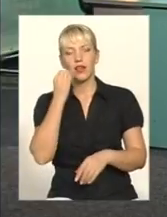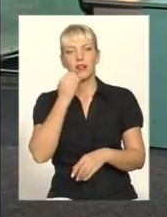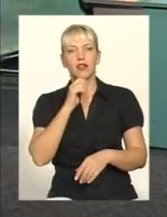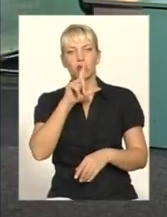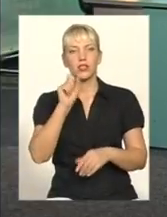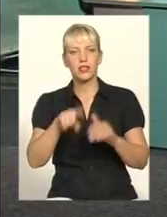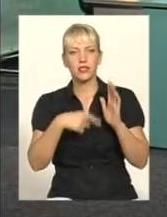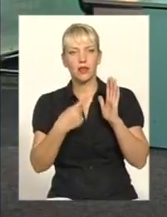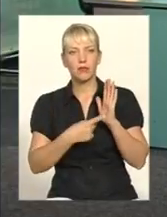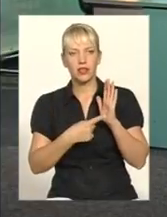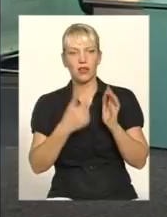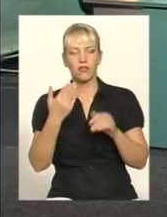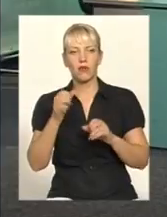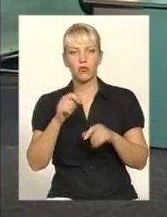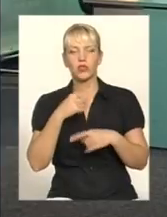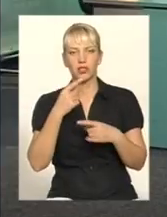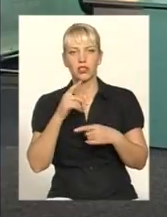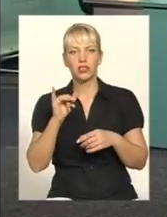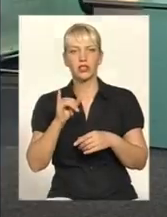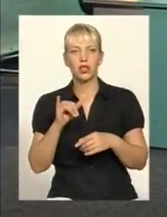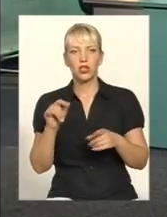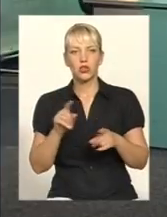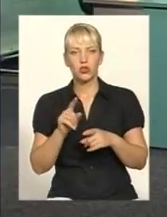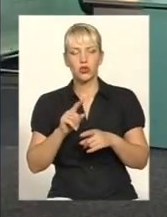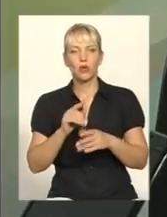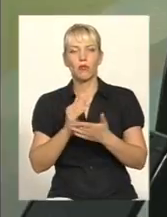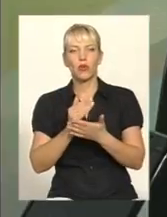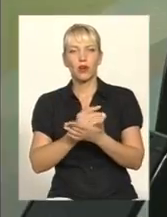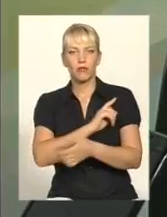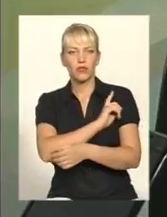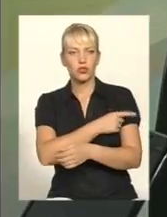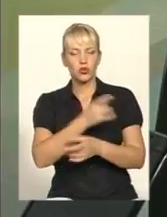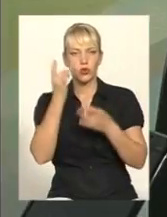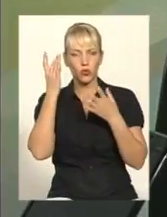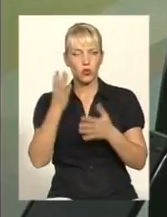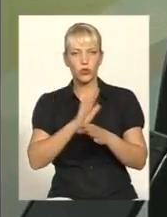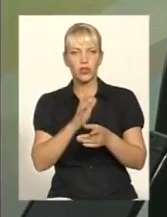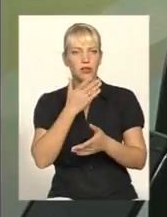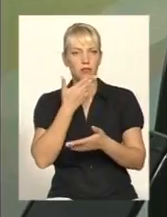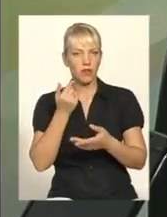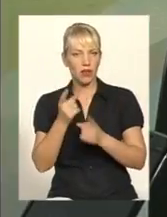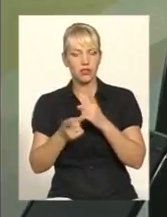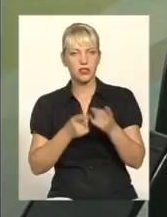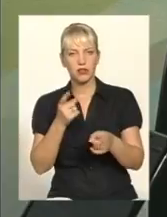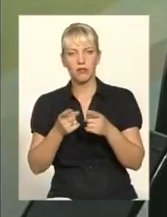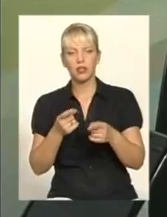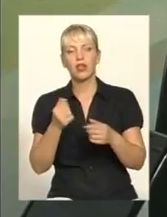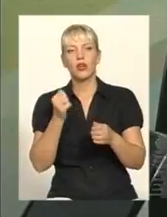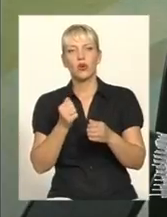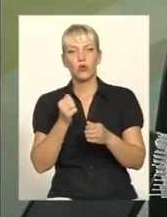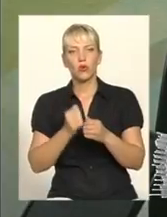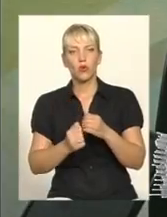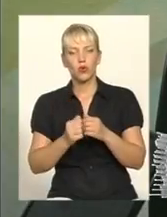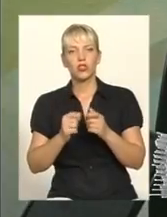запитання. Скажу так, що програми з фізичної культури у цьому році не зазнали змін. Кожна школа, в залежності від своїх, скажімо, матеріальної